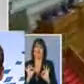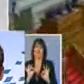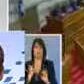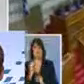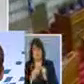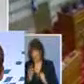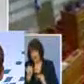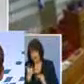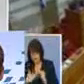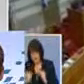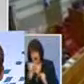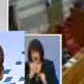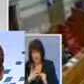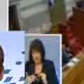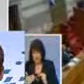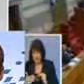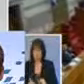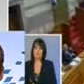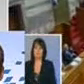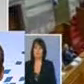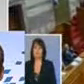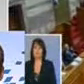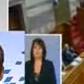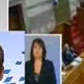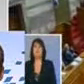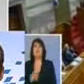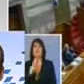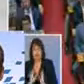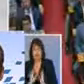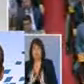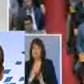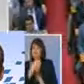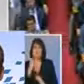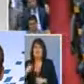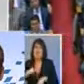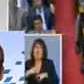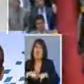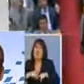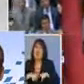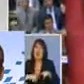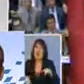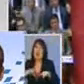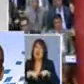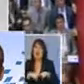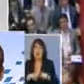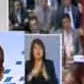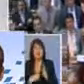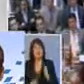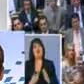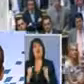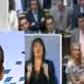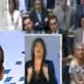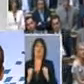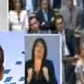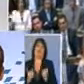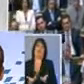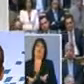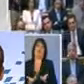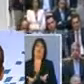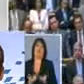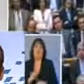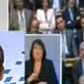την πληρωμή δύο δόσεων σε όλο το σύνολο της περίοδου αποπληρωμής, χάνει τη ρύθμιση, το χρέος καθίσταται στο σύνολό του